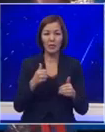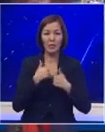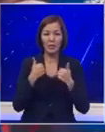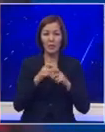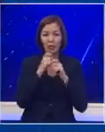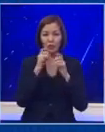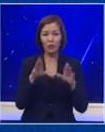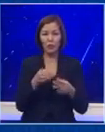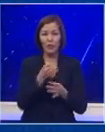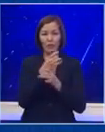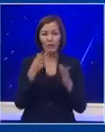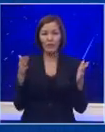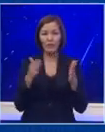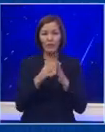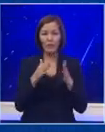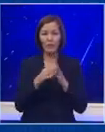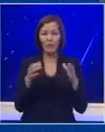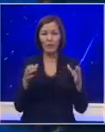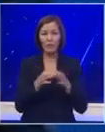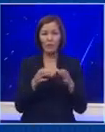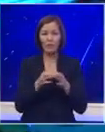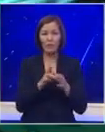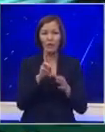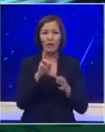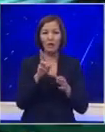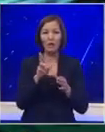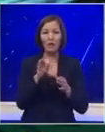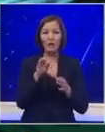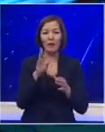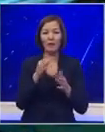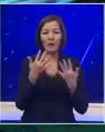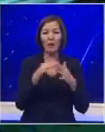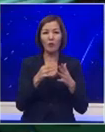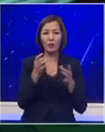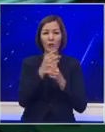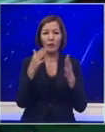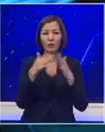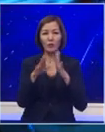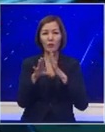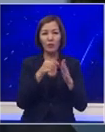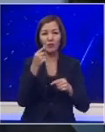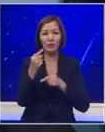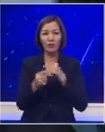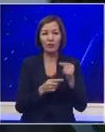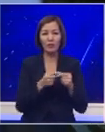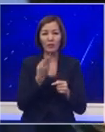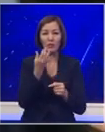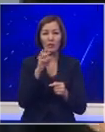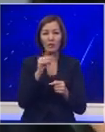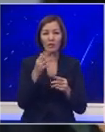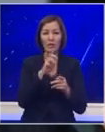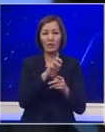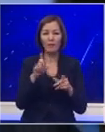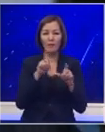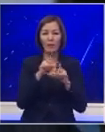бар. Мәдениет үйлері мен клубтар санатында Қабанбай ауылдық мәдениет үйі жеңімпаз танылды. Келесі топты Шанхай ауылдық